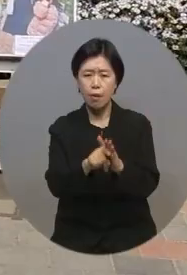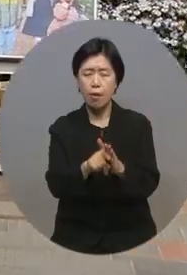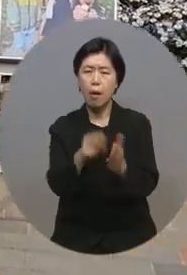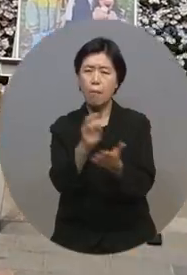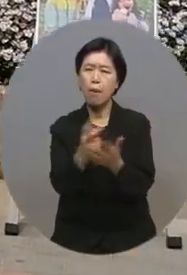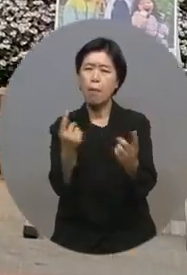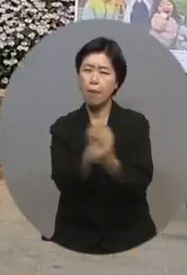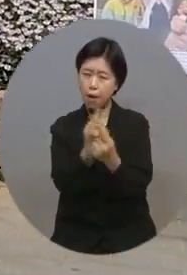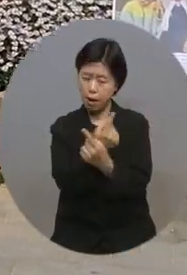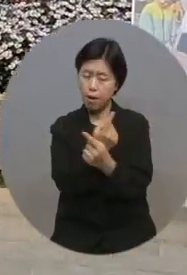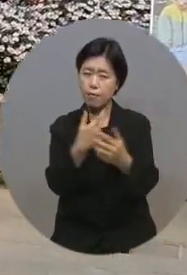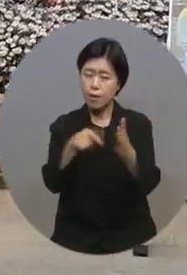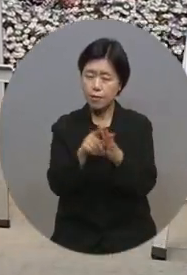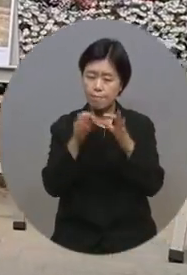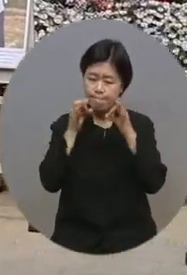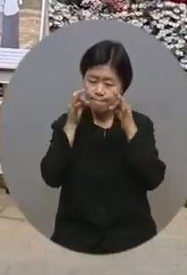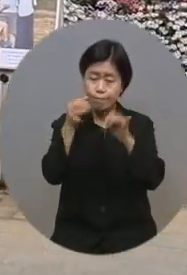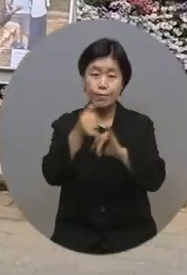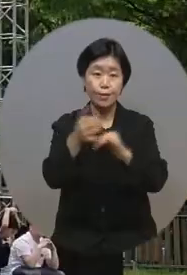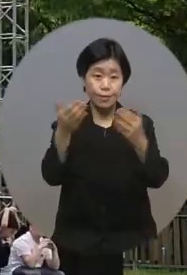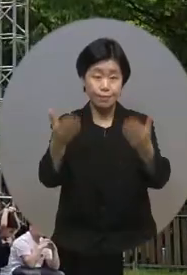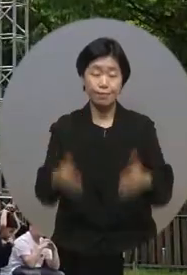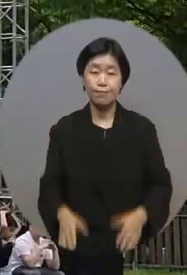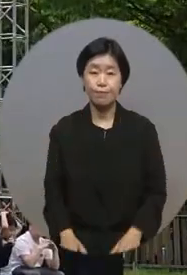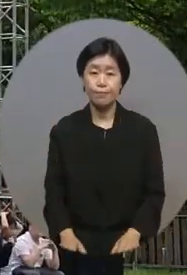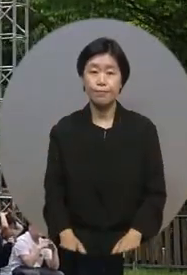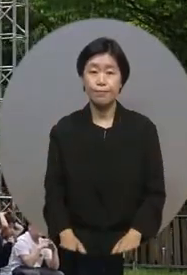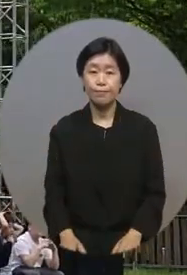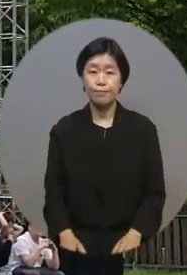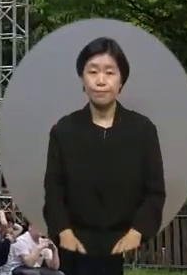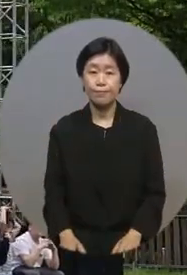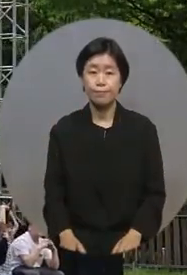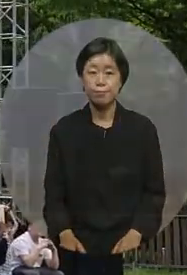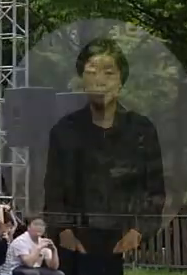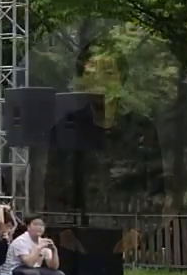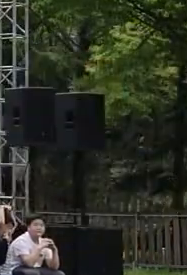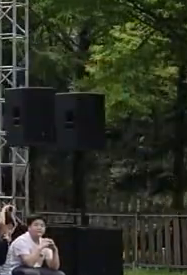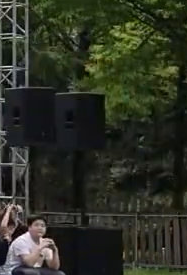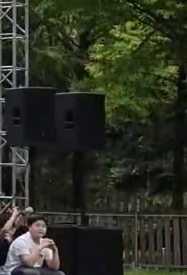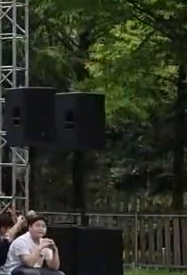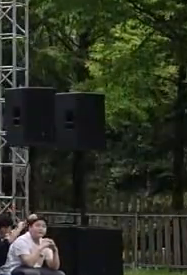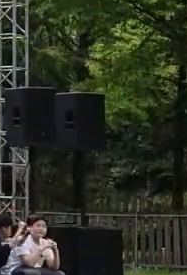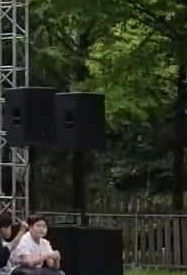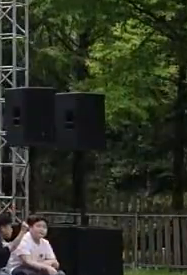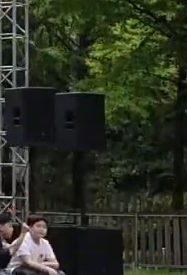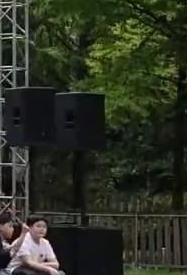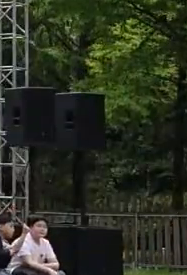적극적으로 노력하겠다고 밝혔습니다. 복지TV 호남방송 차혜미입니다.